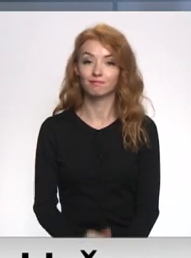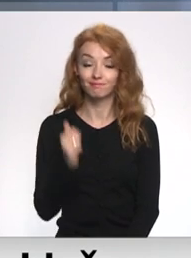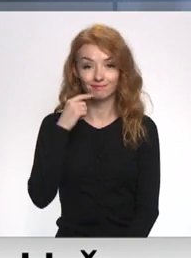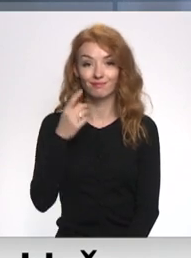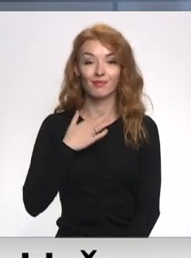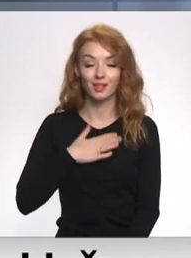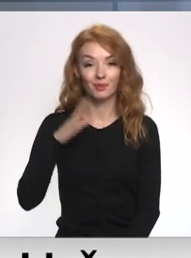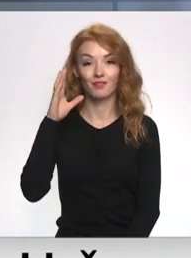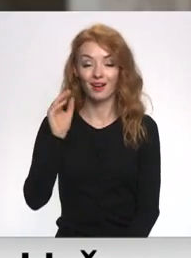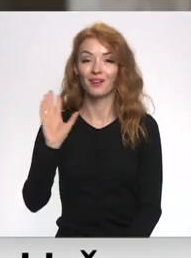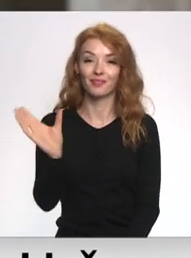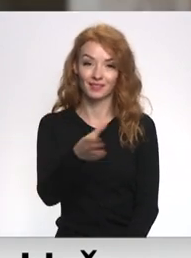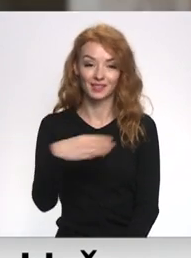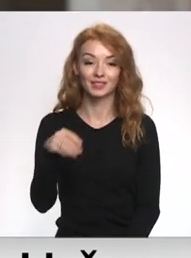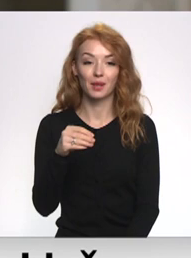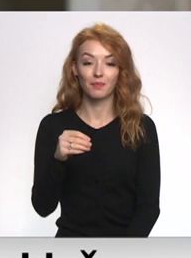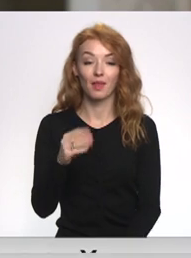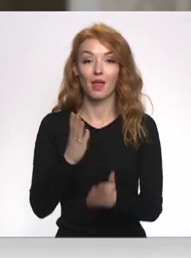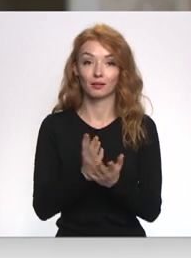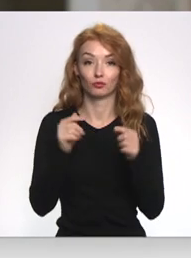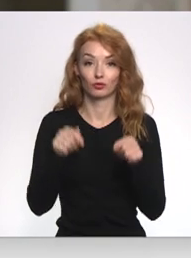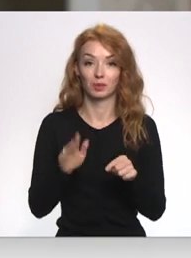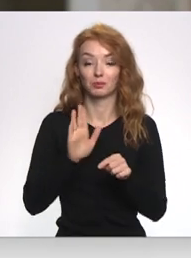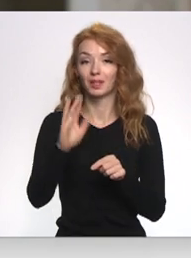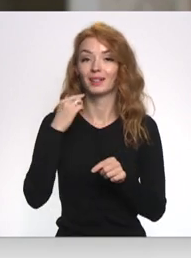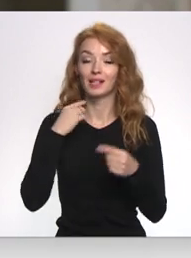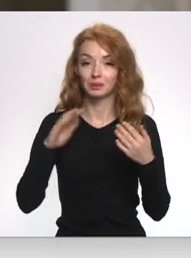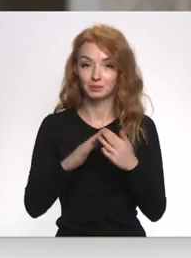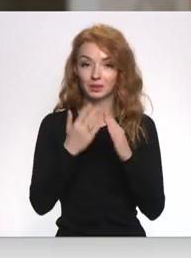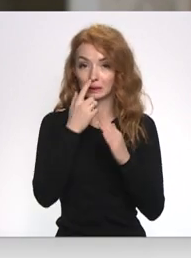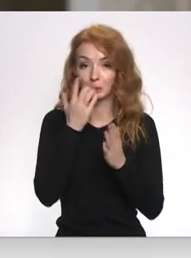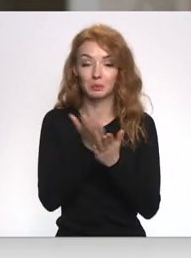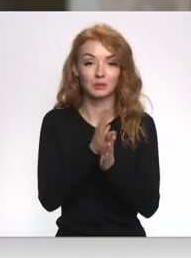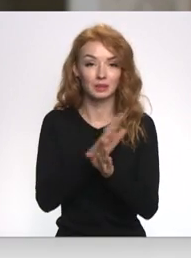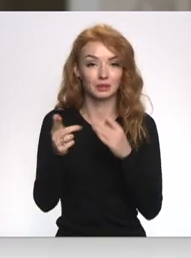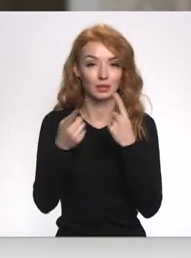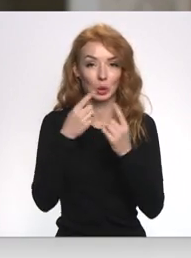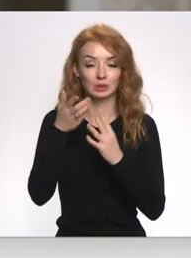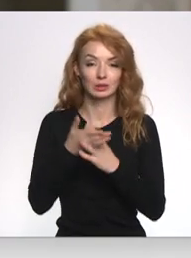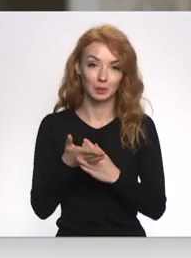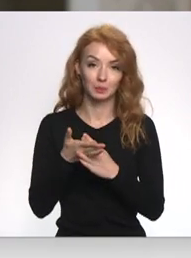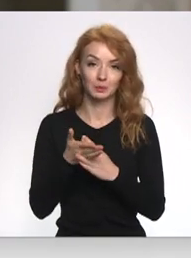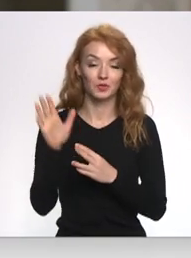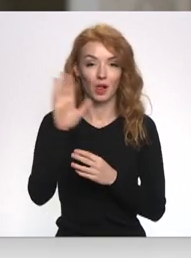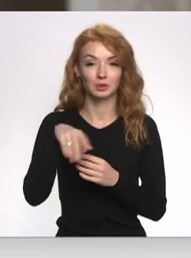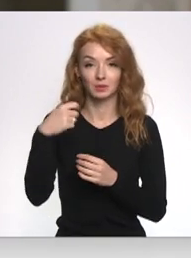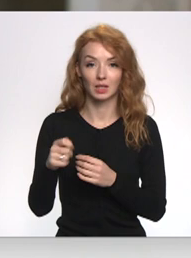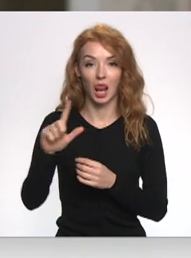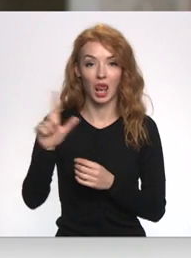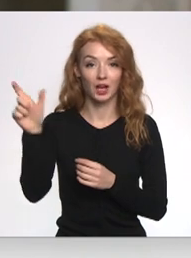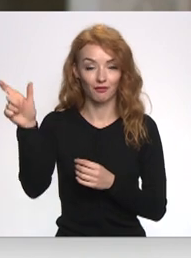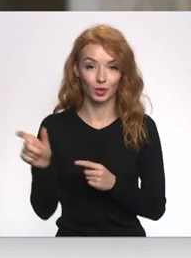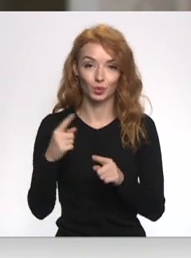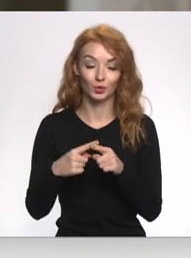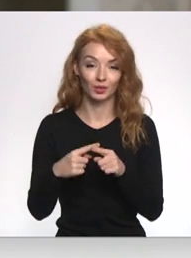Labvakar, Anda, labvakar, skatītāji. Jā, atrodos šobrīd pie Rīgas pils, kur tikko noslēgušās sarunas starp valsts prezidentu Egilu